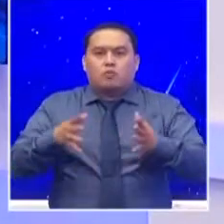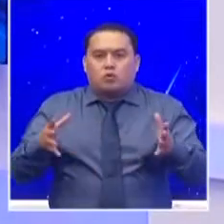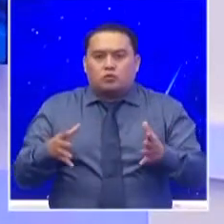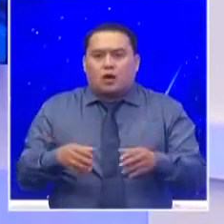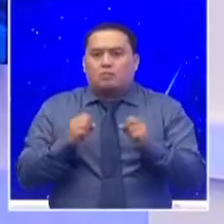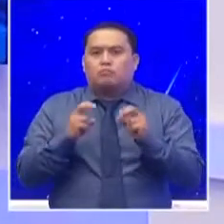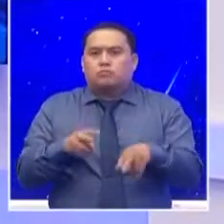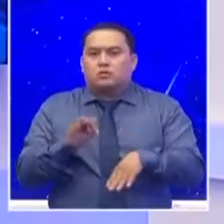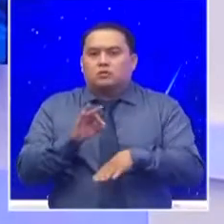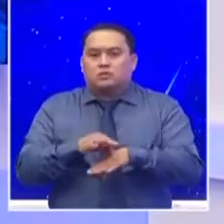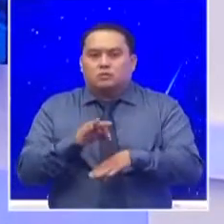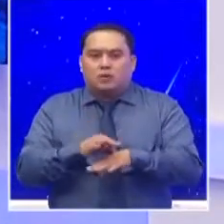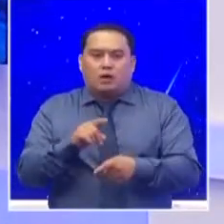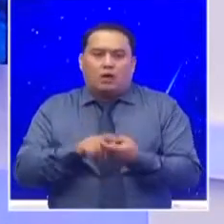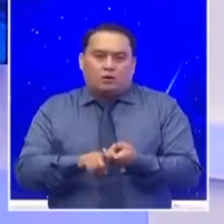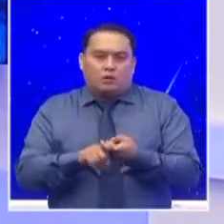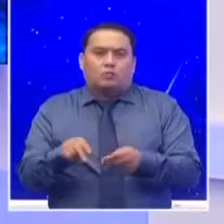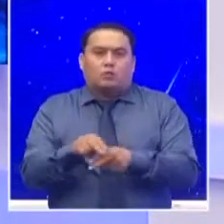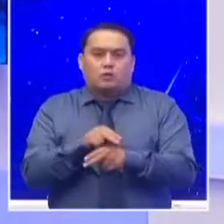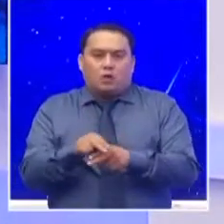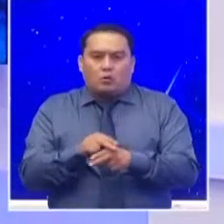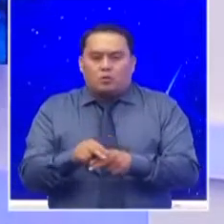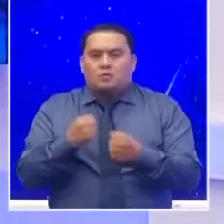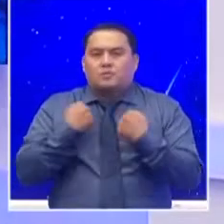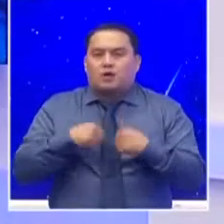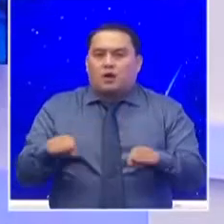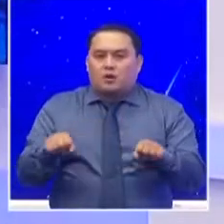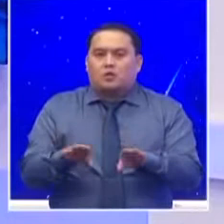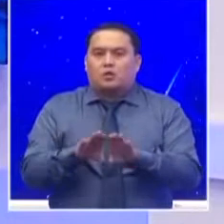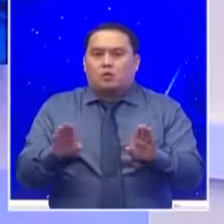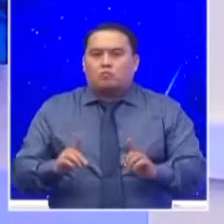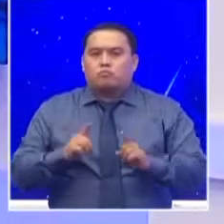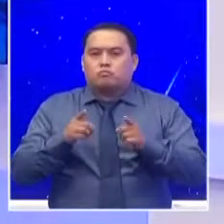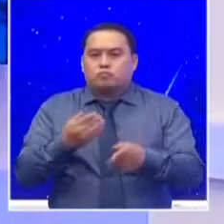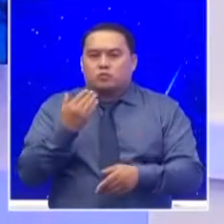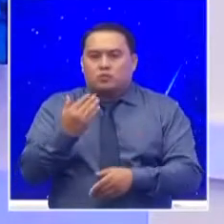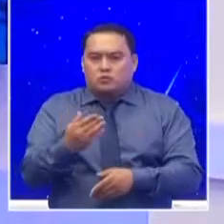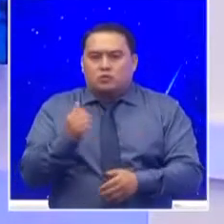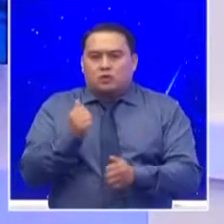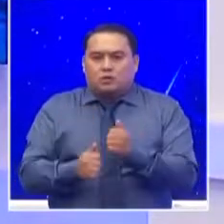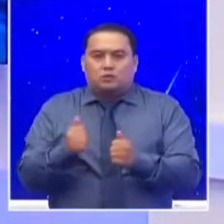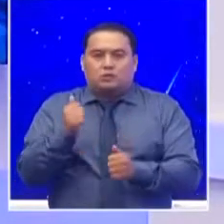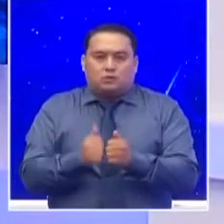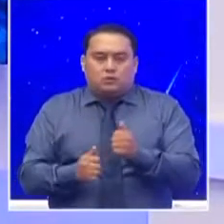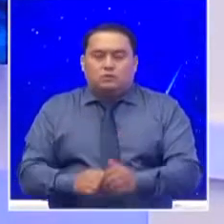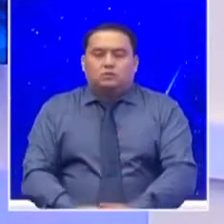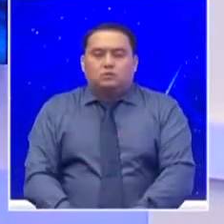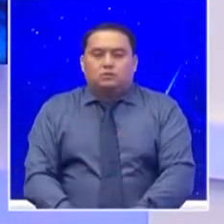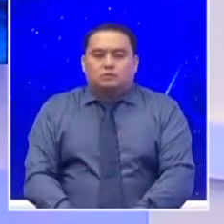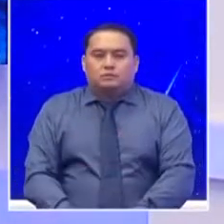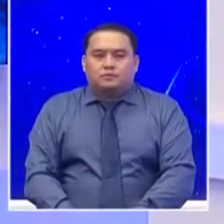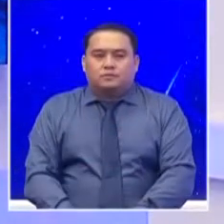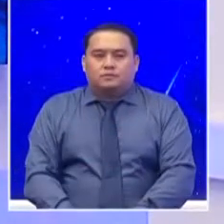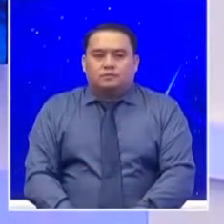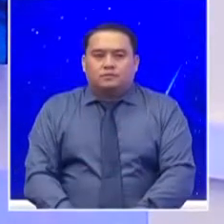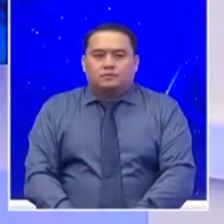больше. Борьбу с опасным недугом можно по праву назвать подвигом. И эти геройские поступки ежедневно совершает медперсонал неотложки.